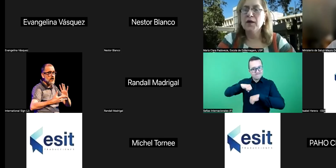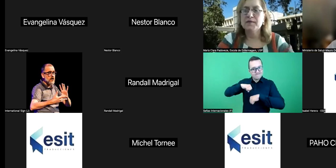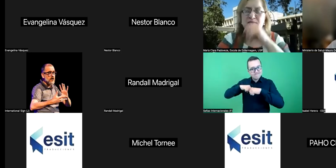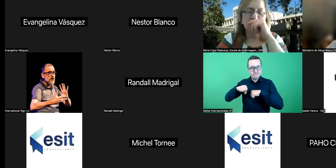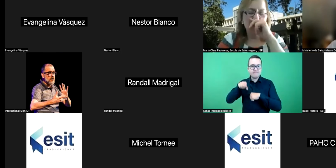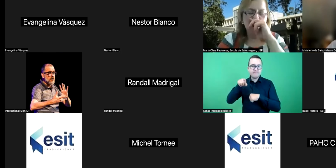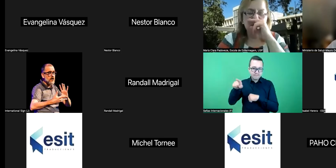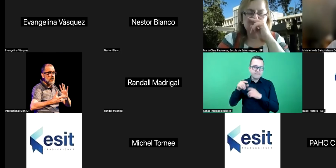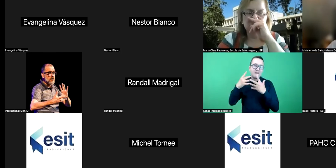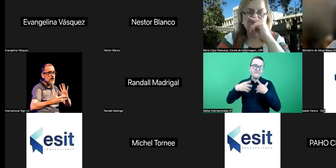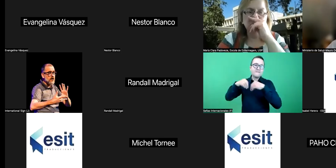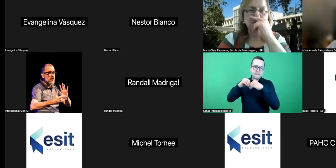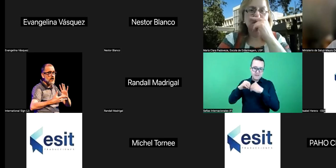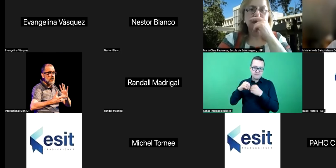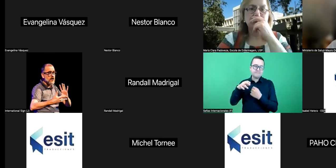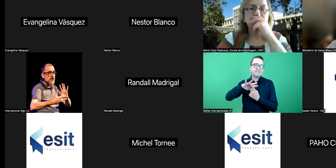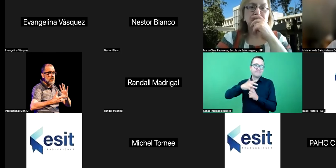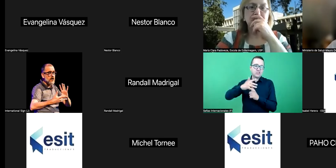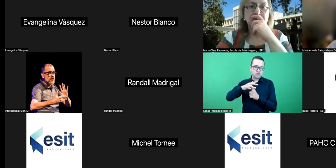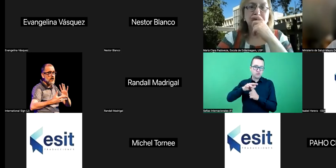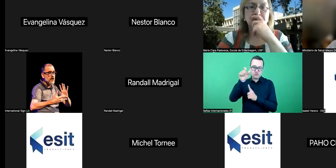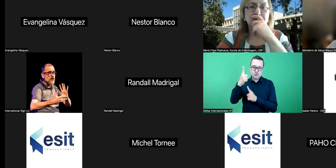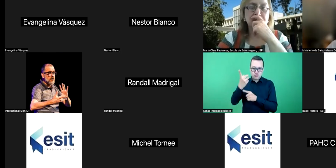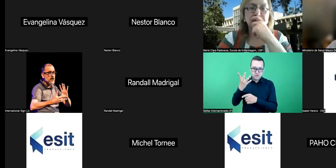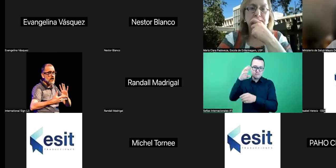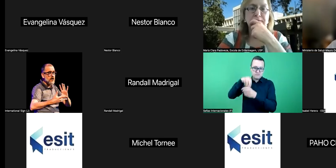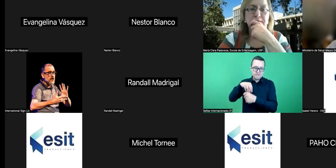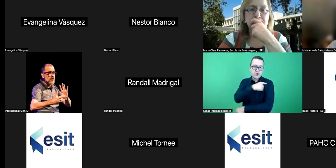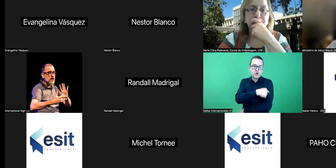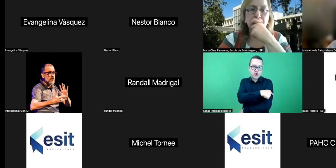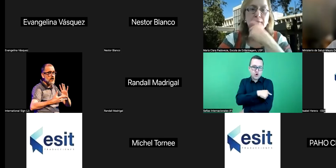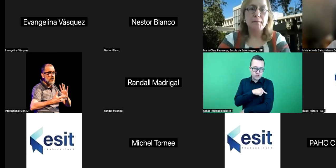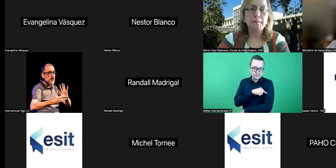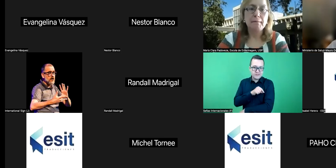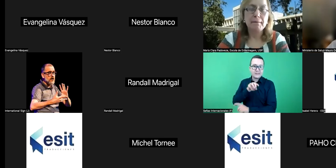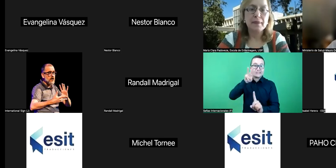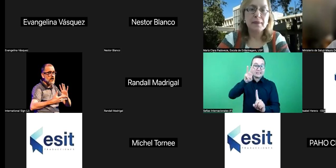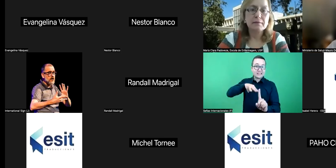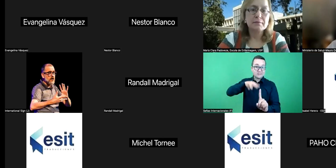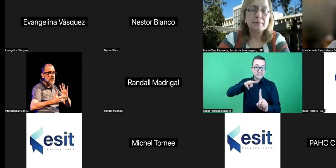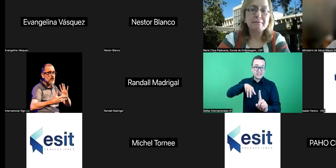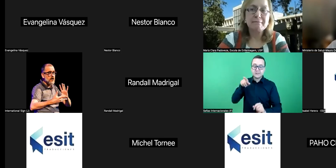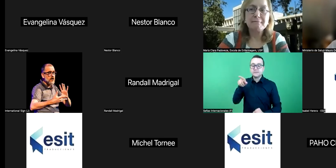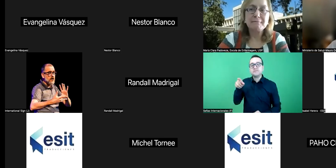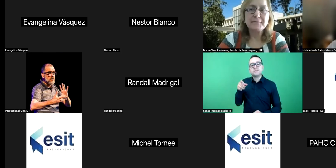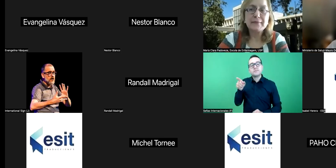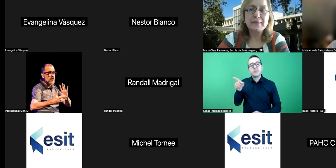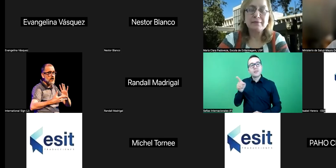Elle a un proche très fragile qui a été hospitalisé pendant plusieurs mois dans un hôpital.